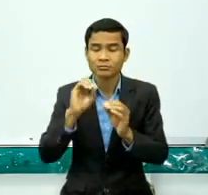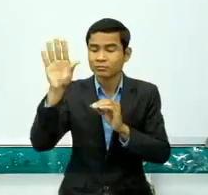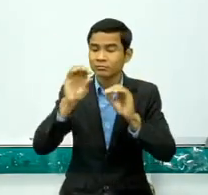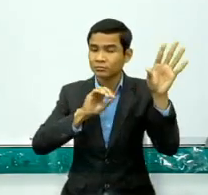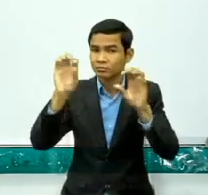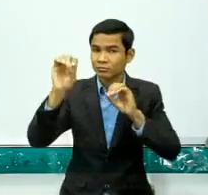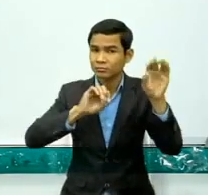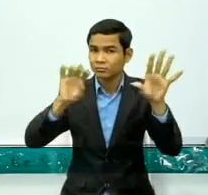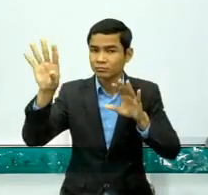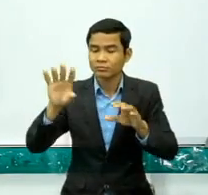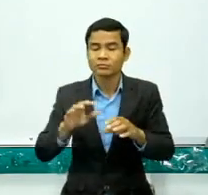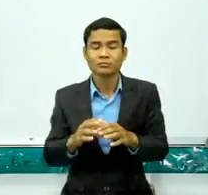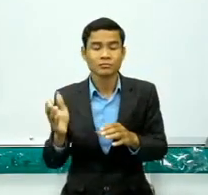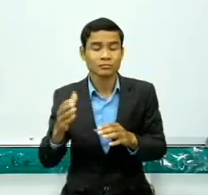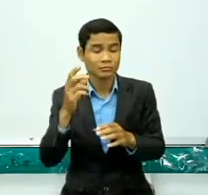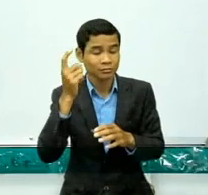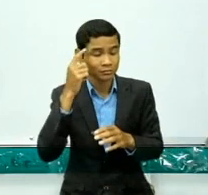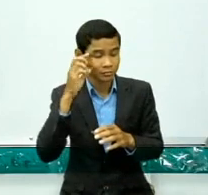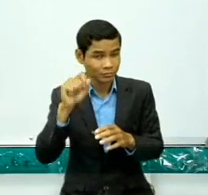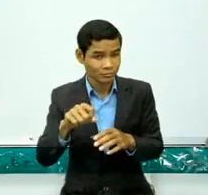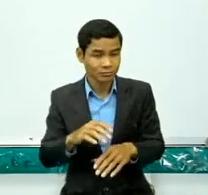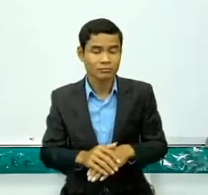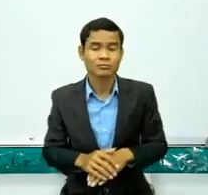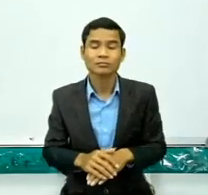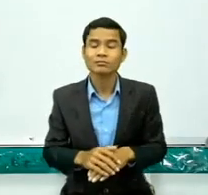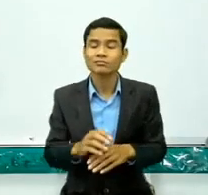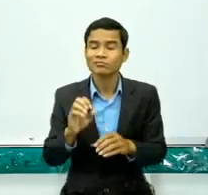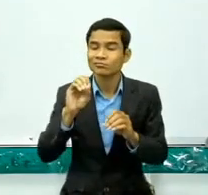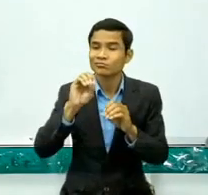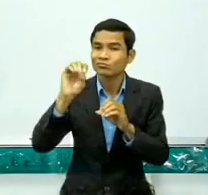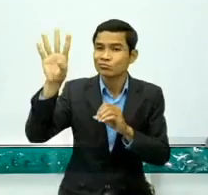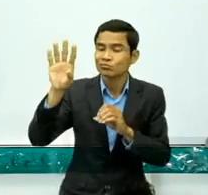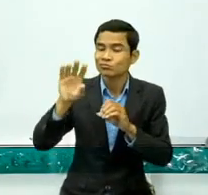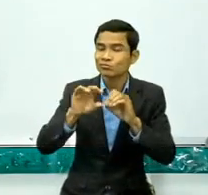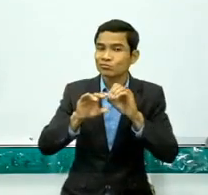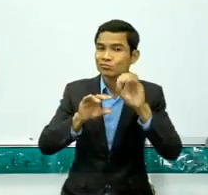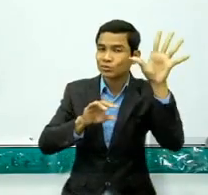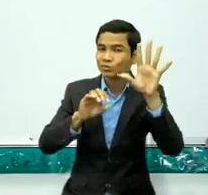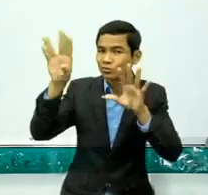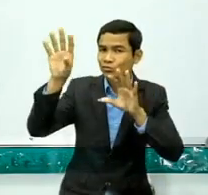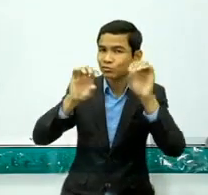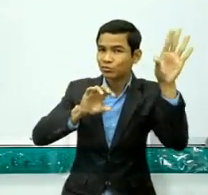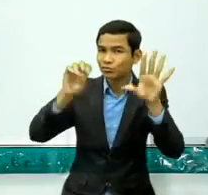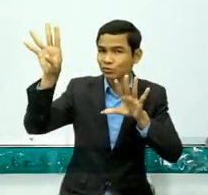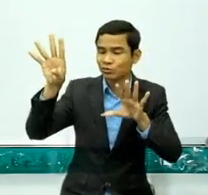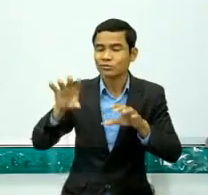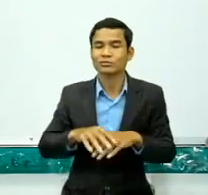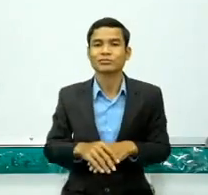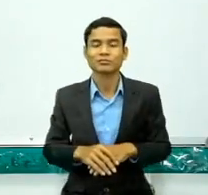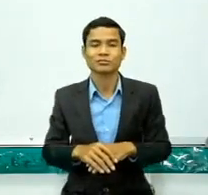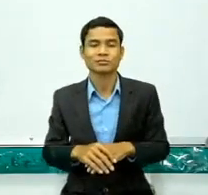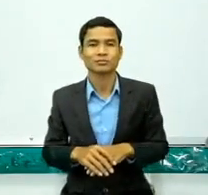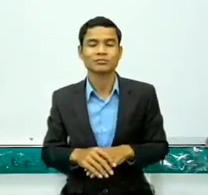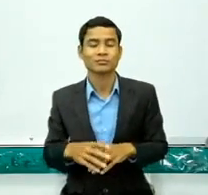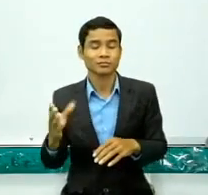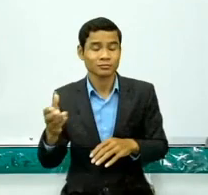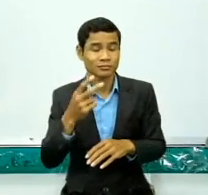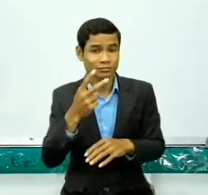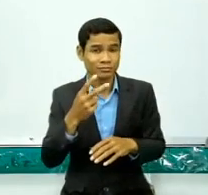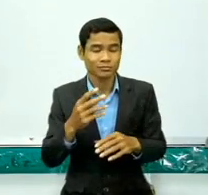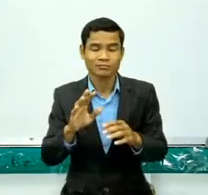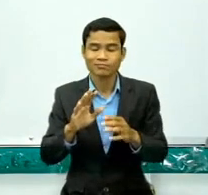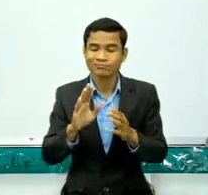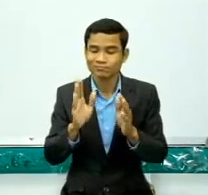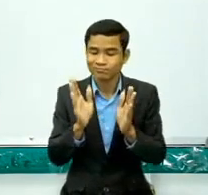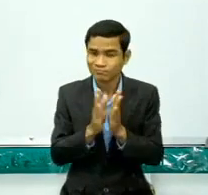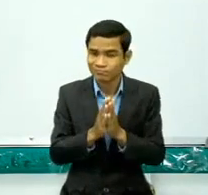ណាកូនដែលលើគេបាញ់កញ្ជ្រួចអីកូនចាធ្លាប់លើធ្លាប់ឃើញណោះឥឡូវកូនកូនចាំមើលអ្នកគ្រូសិនណាយើងផ្ទះដៃ